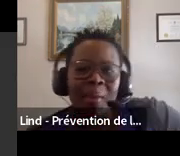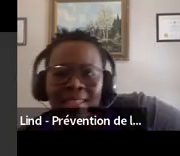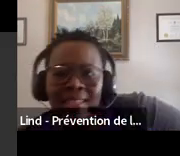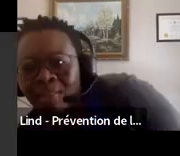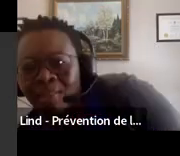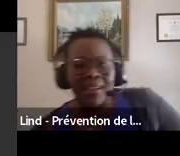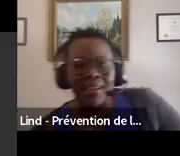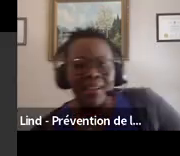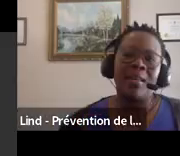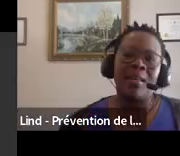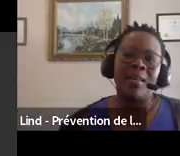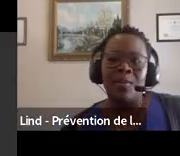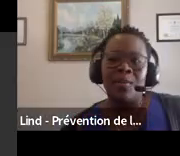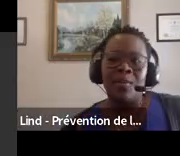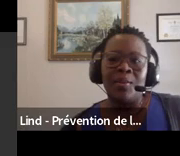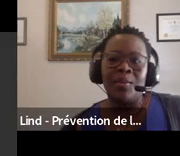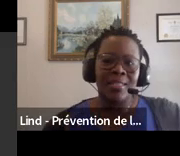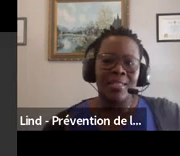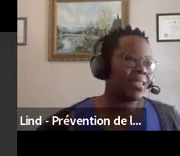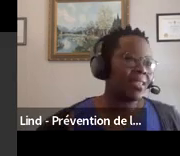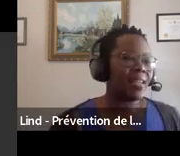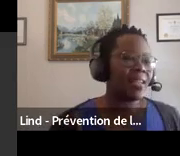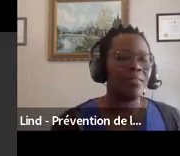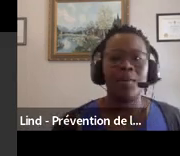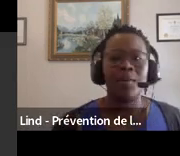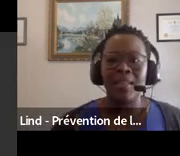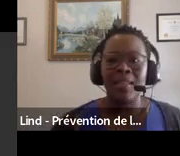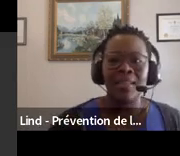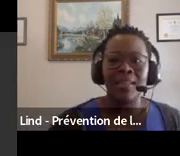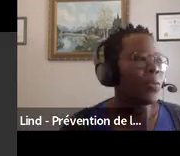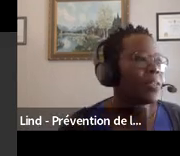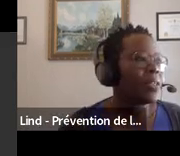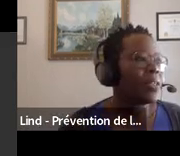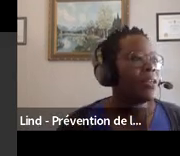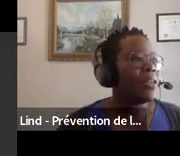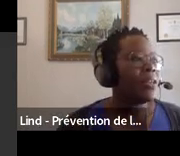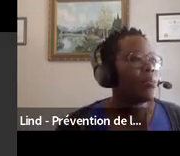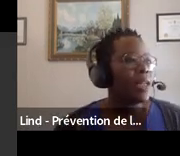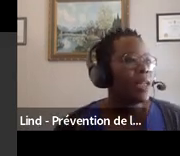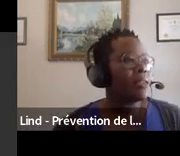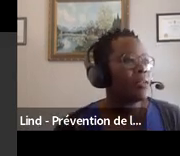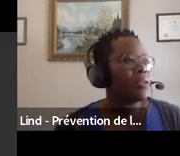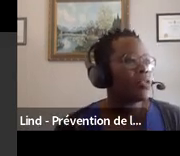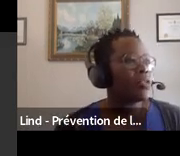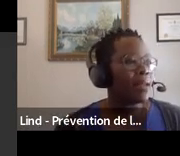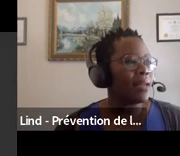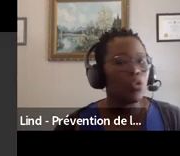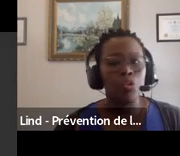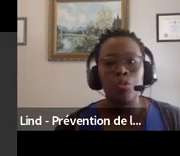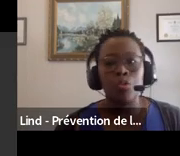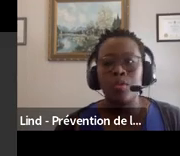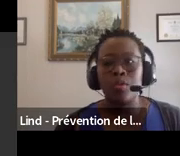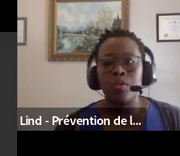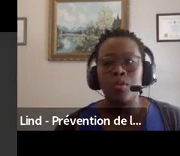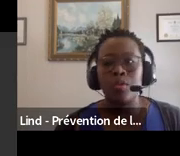docteur Norris et docteur Idrissa d'avoir été des nôtres. Pour les annonces, on a